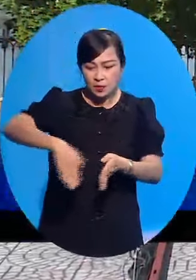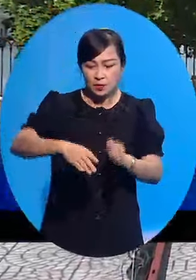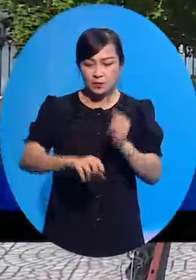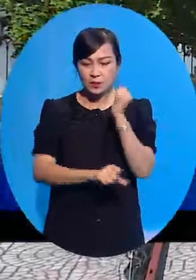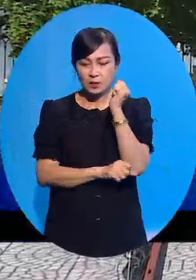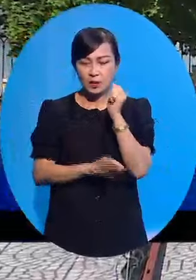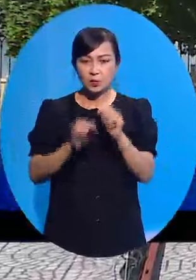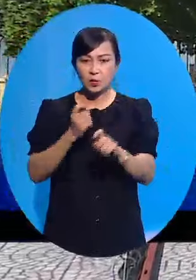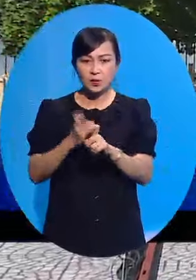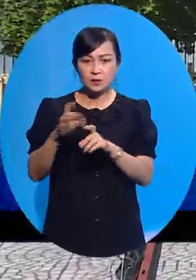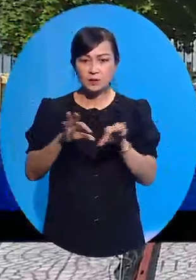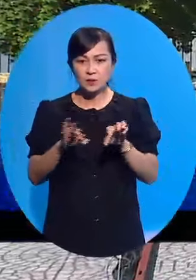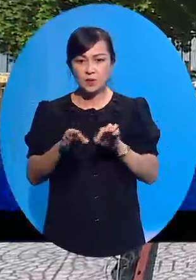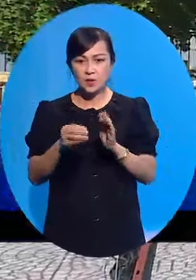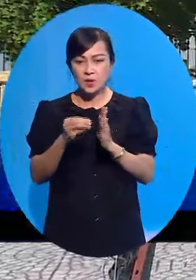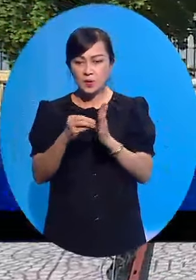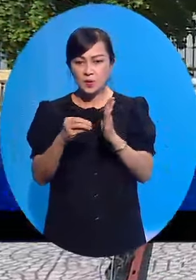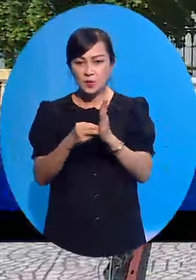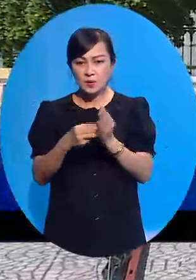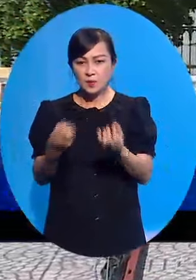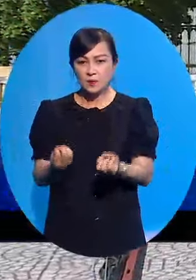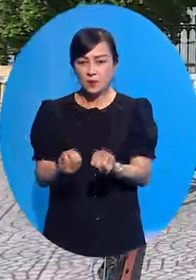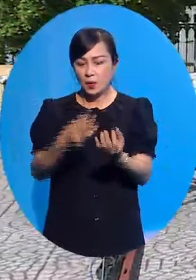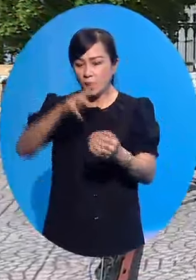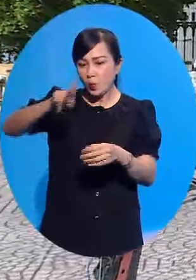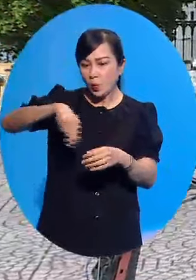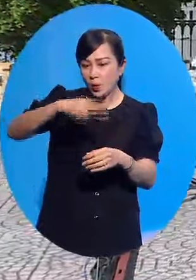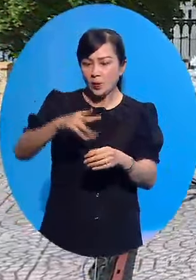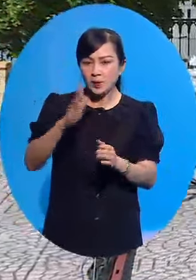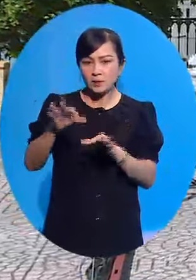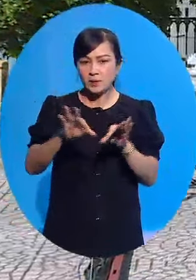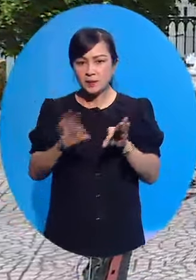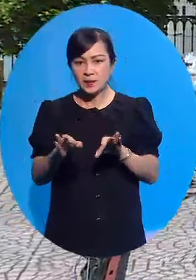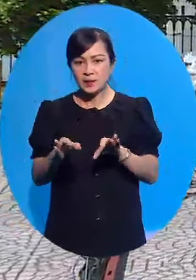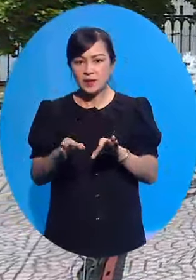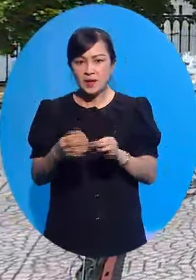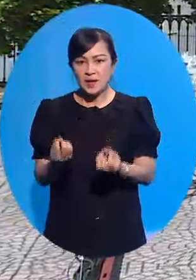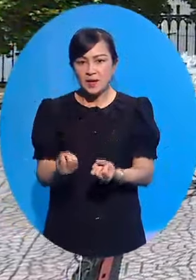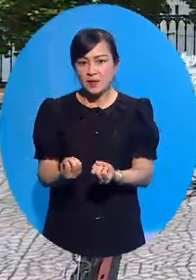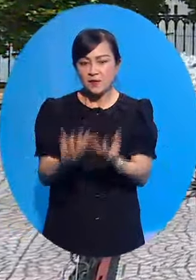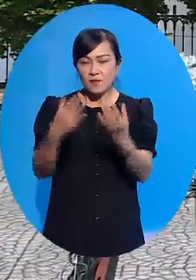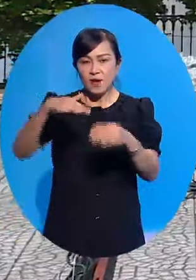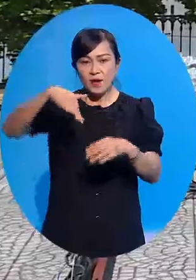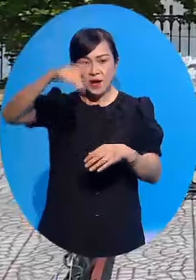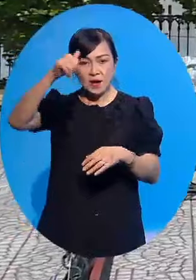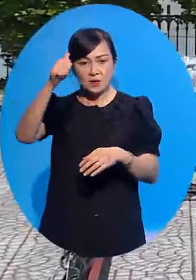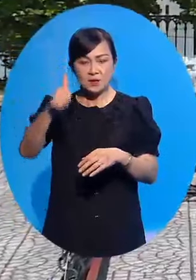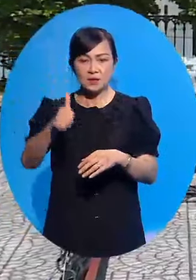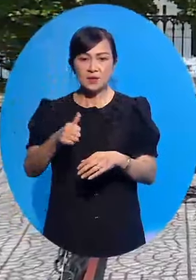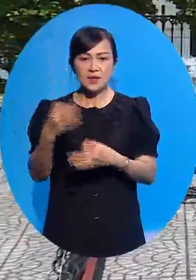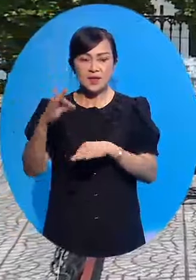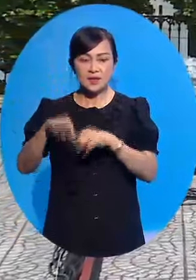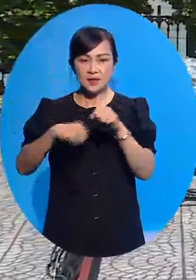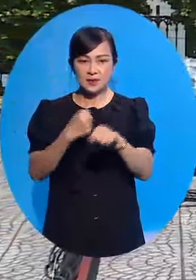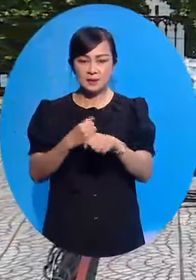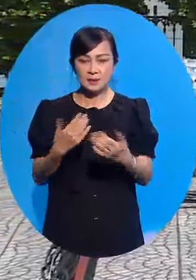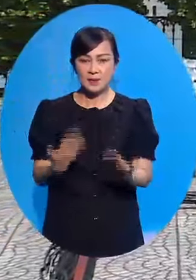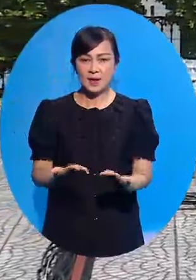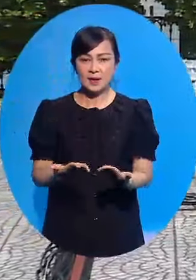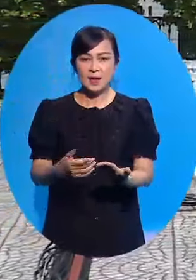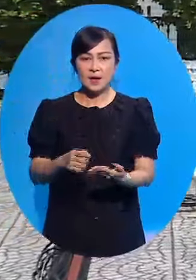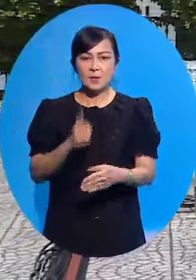Thành phố Hồ Chí Minh là một trong những địa điểm bắn pháo hoa thường niên trên địa bàn Thành phố Hồ Chí Minh. Đây cũng là điểm bắn pháo hoa tầm cao duy nhất vào dịp Tết năm nay. Tại đây